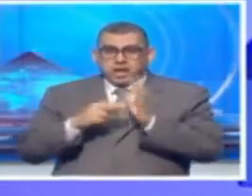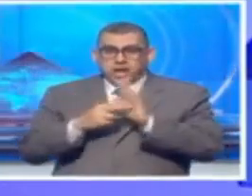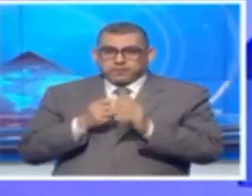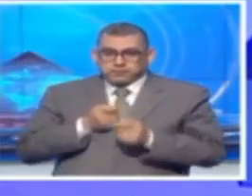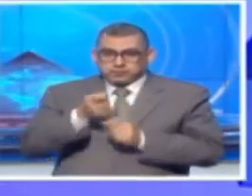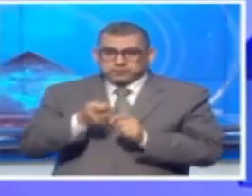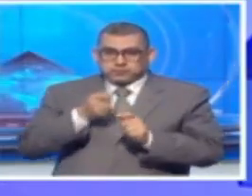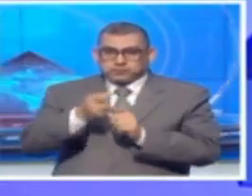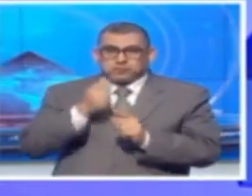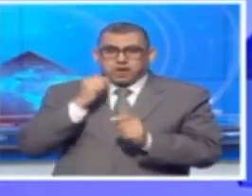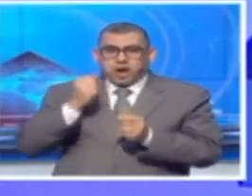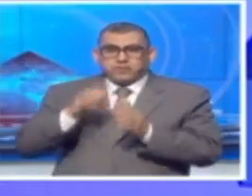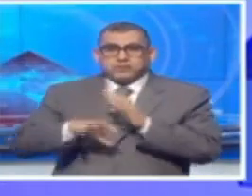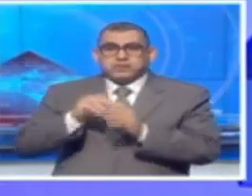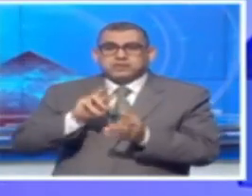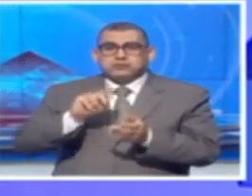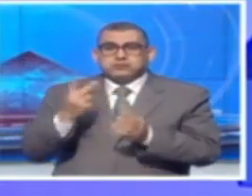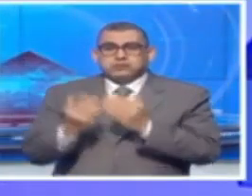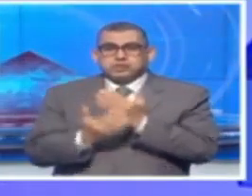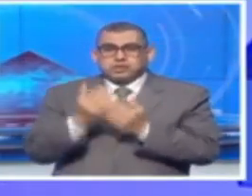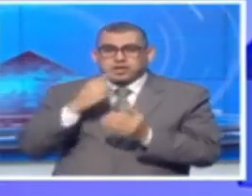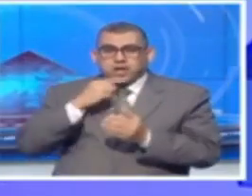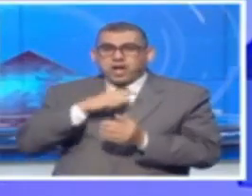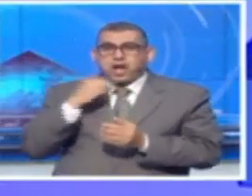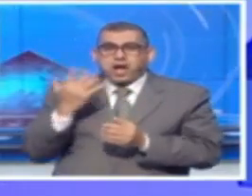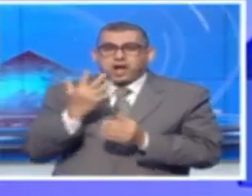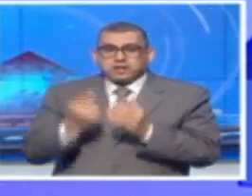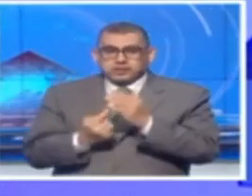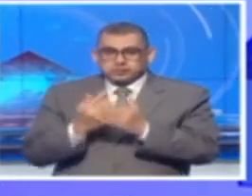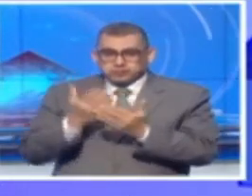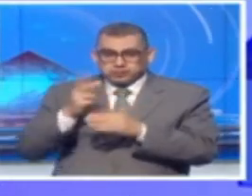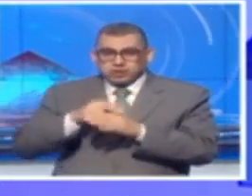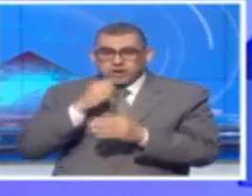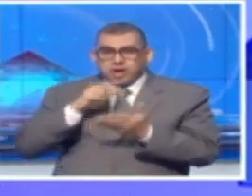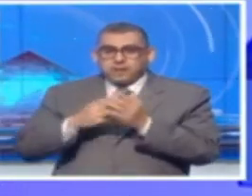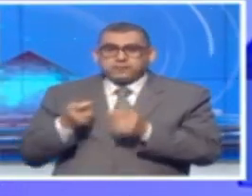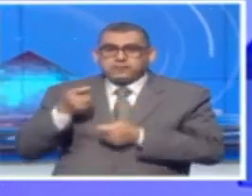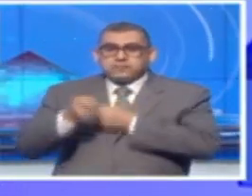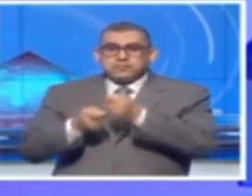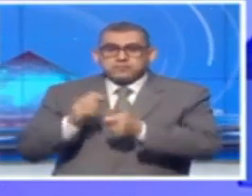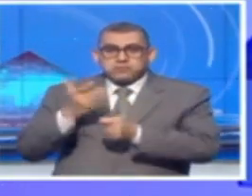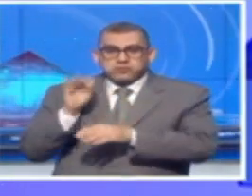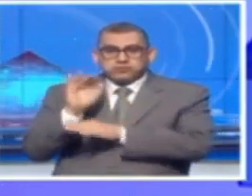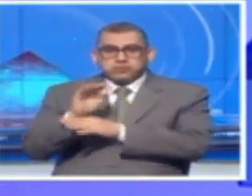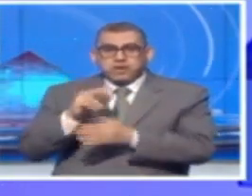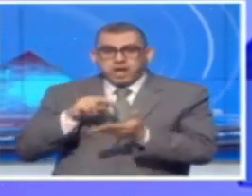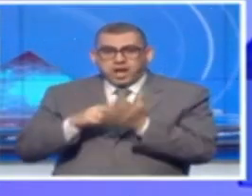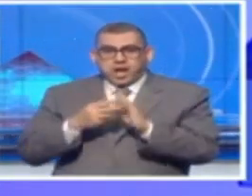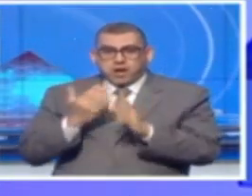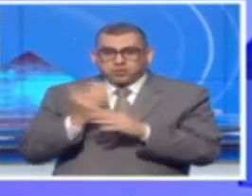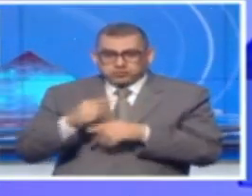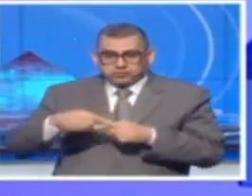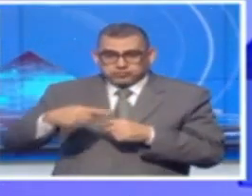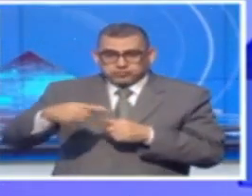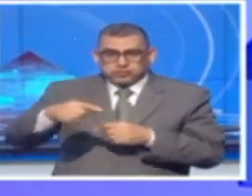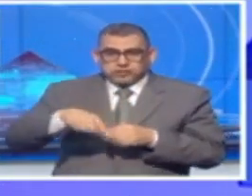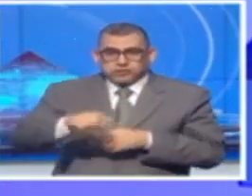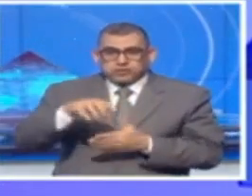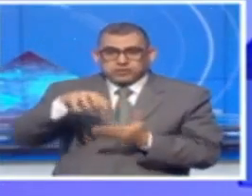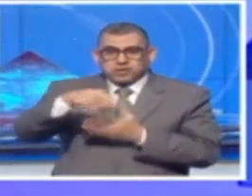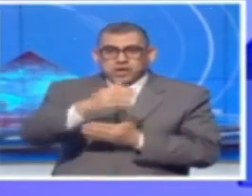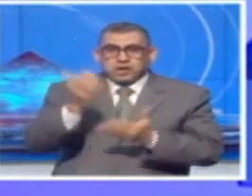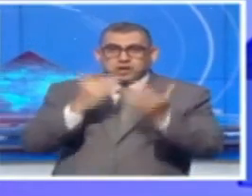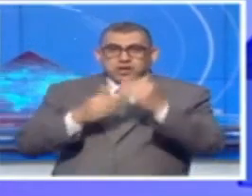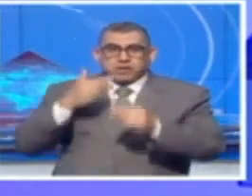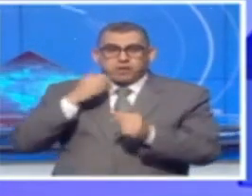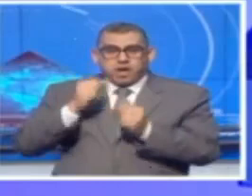مجالات الطاقة المتجددة بما فيها الهيدروجين الأخضر وتنويع مصادرها وسبل تمويلها كبديل أساسي خلال المرحلة المقبلة في الدول المستوردة